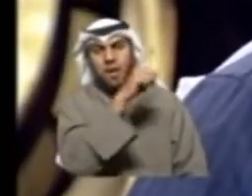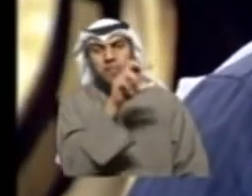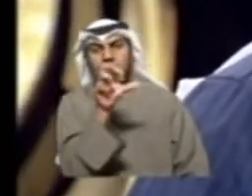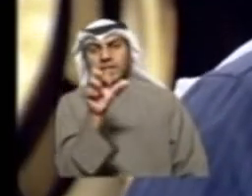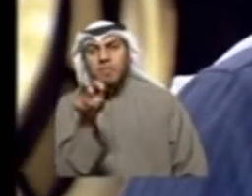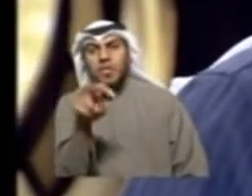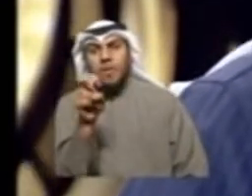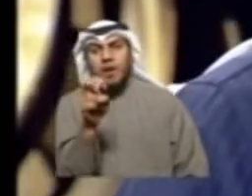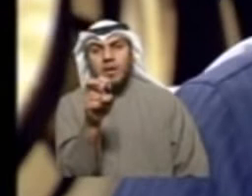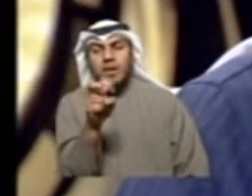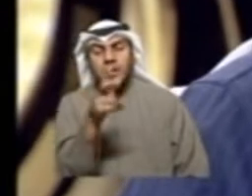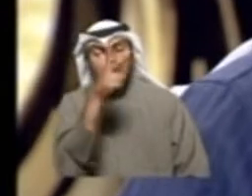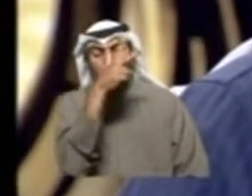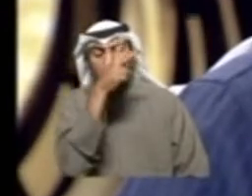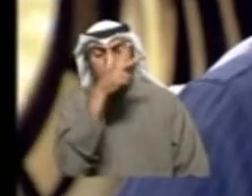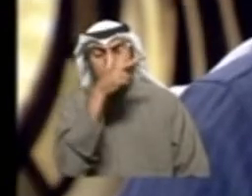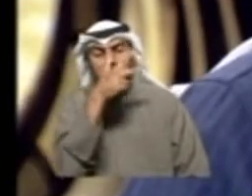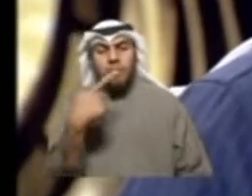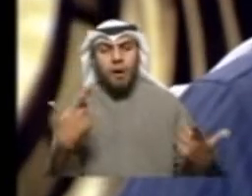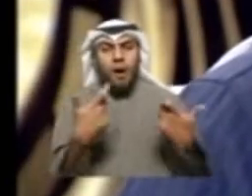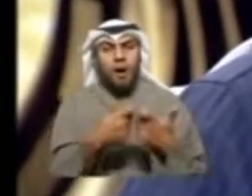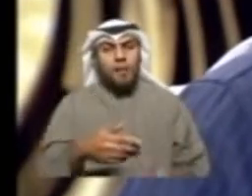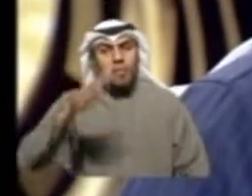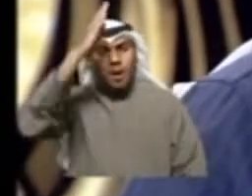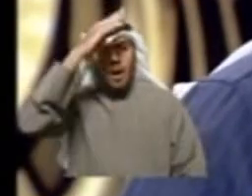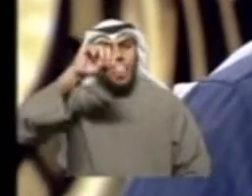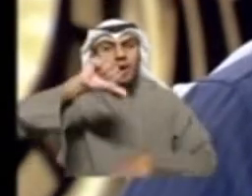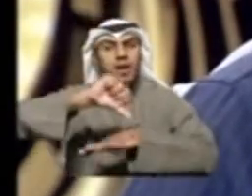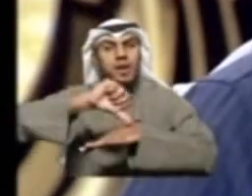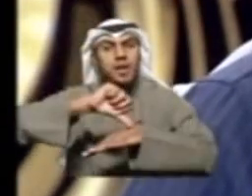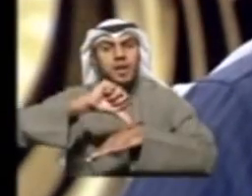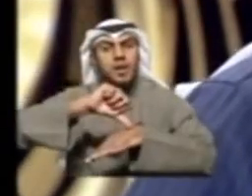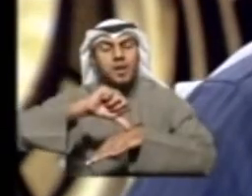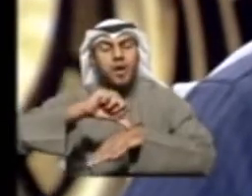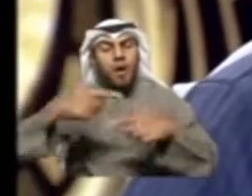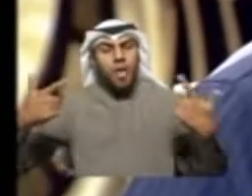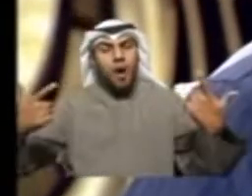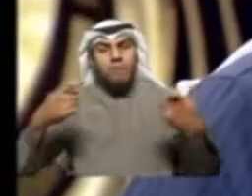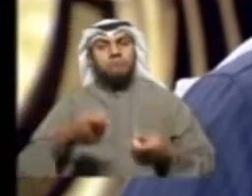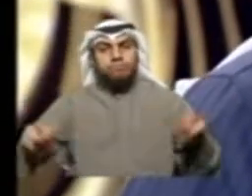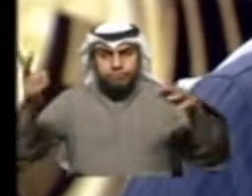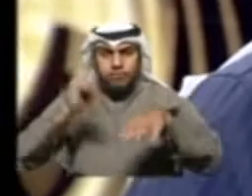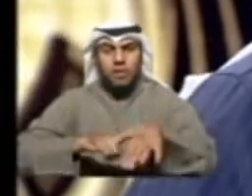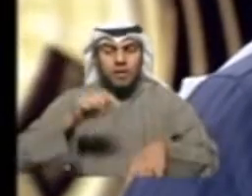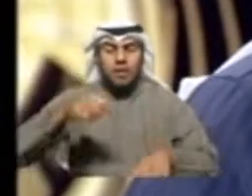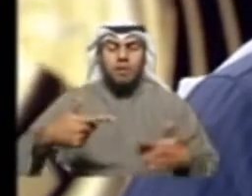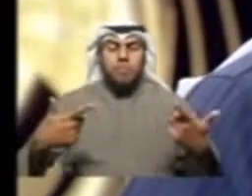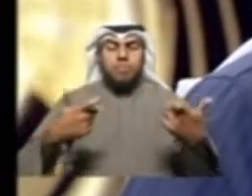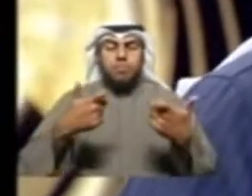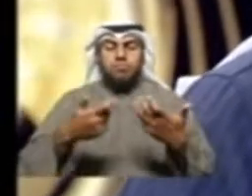العراقية الإيرانية، ناهيك عن الحروب اللي استمرت والتي دمرت ما تبقى من هذه البنية التحتية. ولذلك العراقيين يركزون